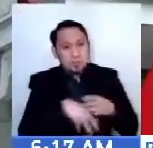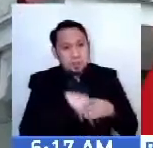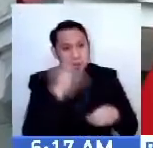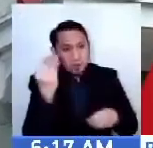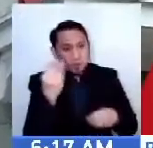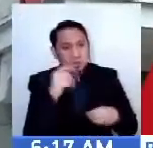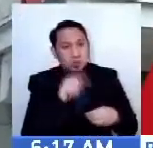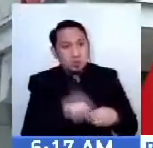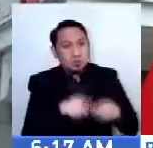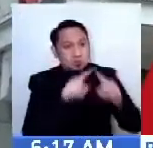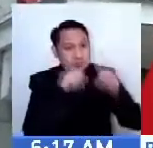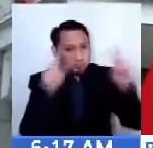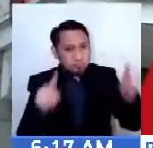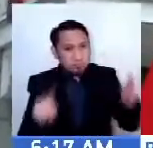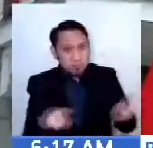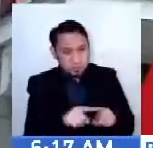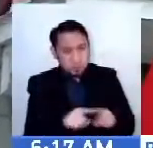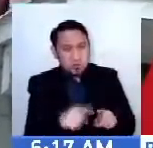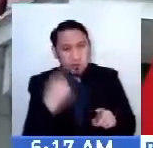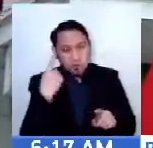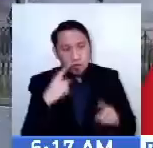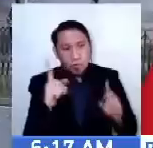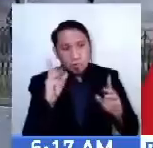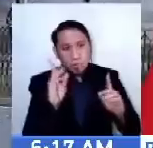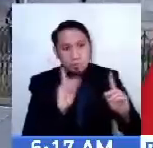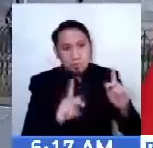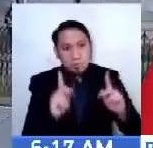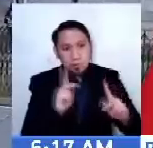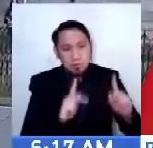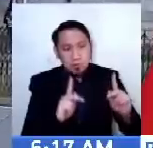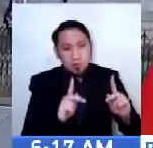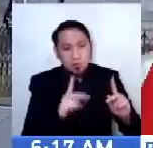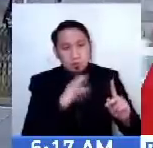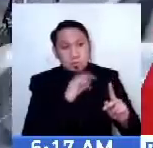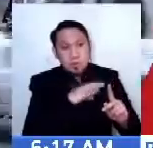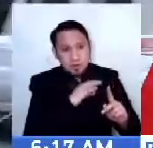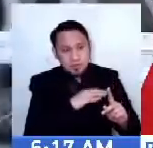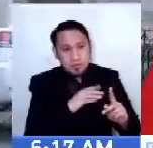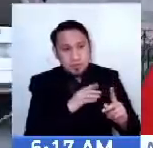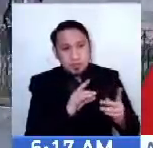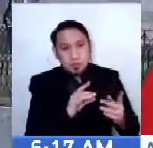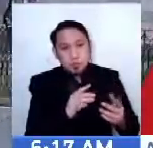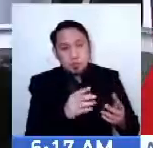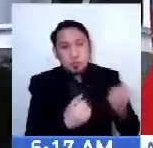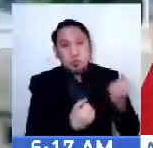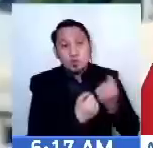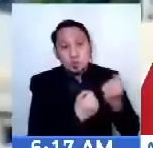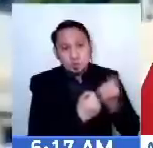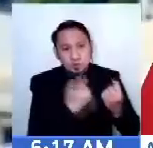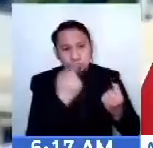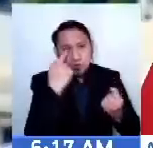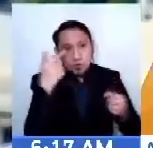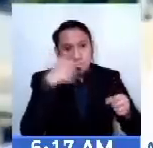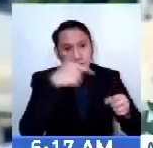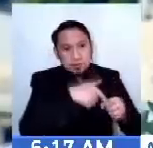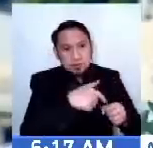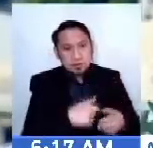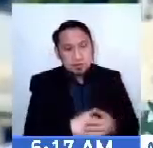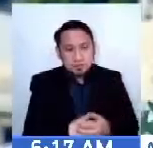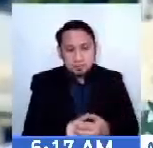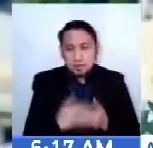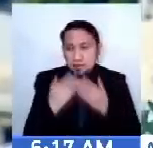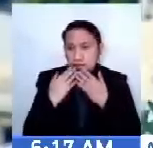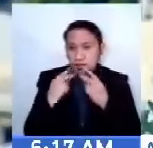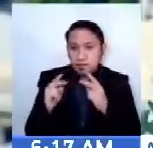upang mapakinabangan naman ang mga kababayan natin may hirap yan pong fuel subsidy. Maraming salamat, Comelec Commissioner George Garcia. Ingat